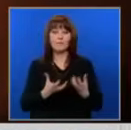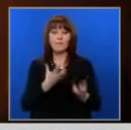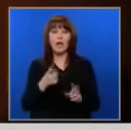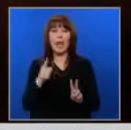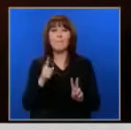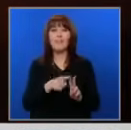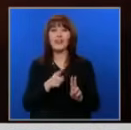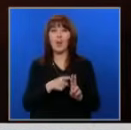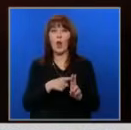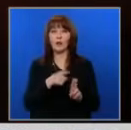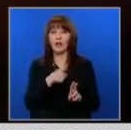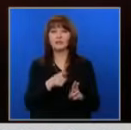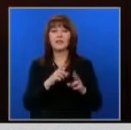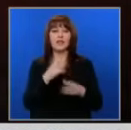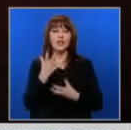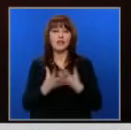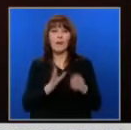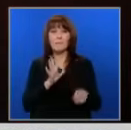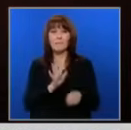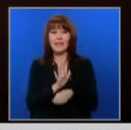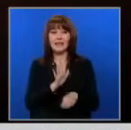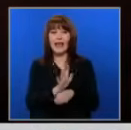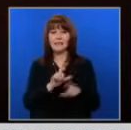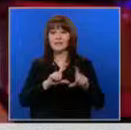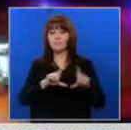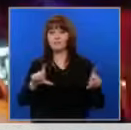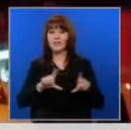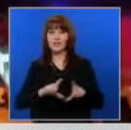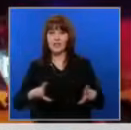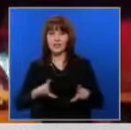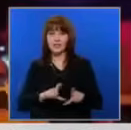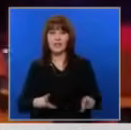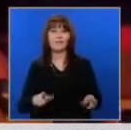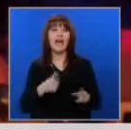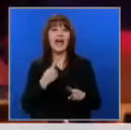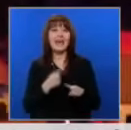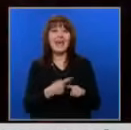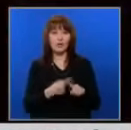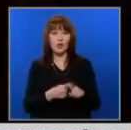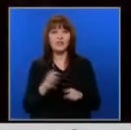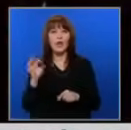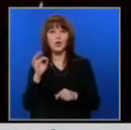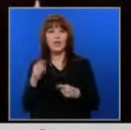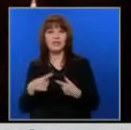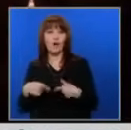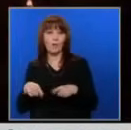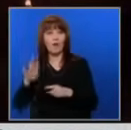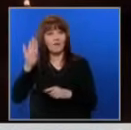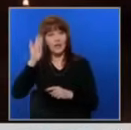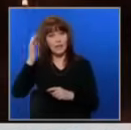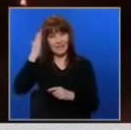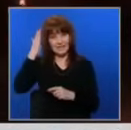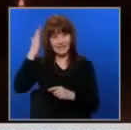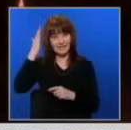са изпепелени 15 жилищни сгради. Удари са жертви и ранени са нанесени и в Херсонска и Одеска област. Военният министър